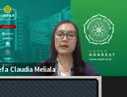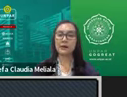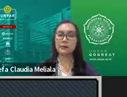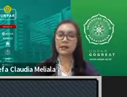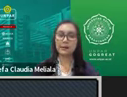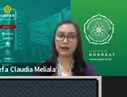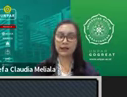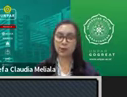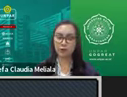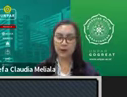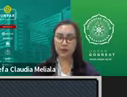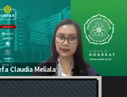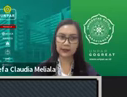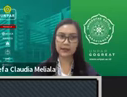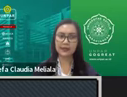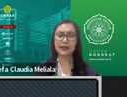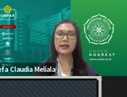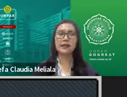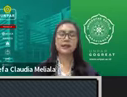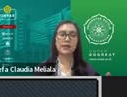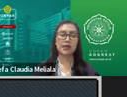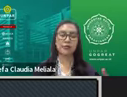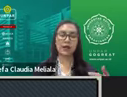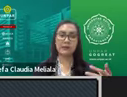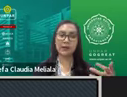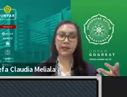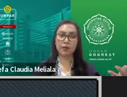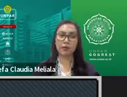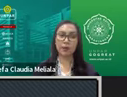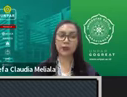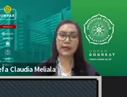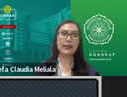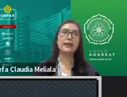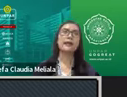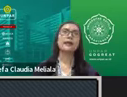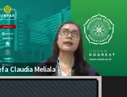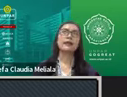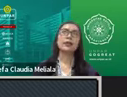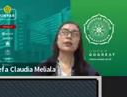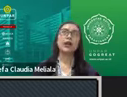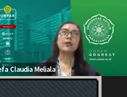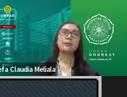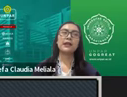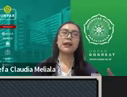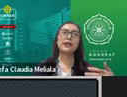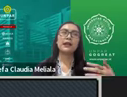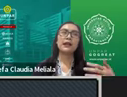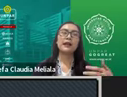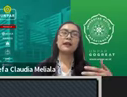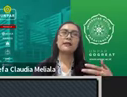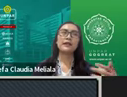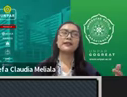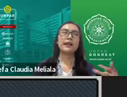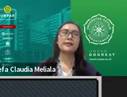berkaca pada banyak praktek abuse of power yang terjadi, kasus-kasus yang melibatkan oknum Polri. Tentu yang harus dipikirkan